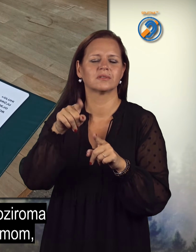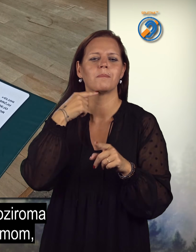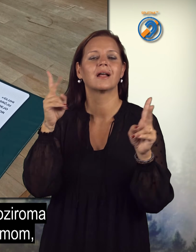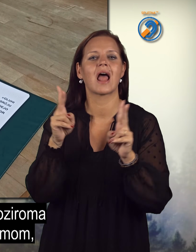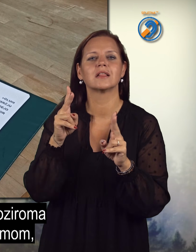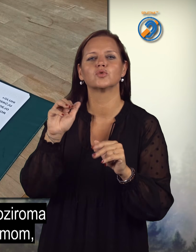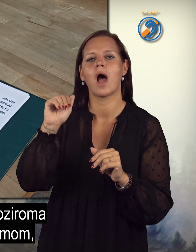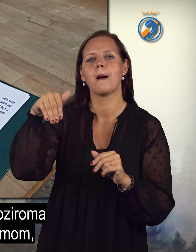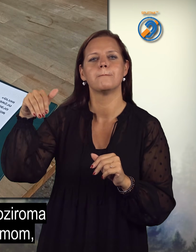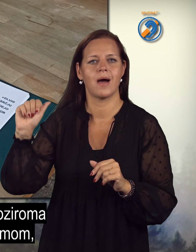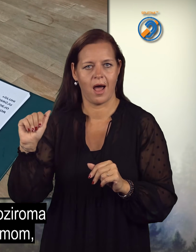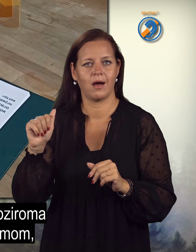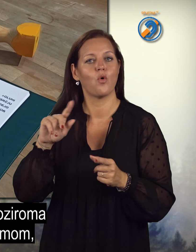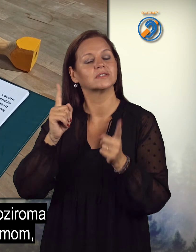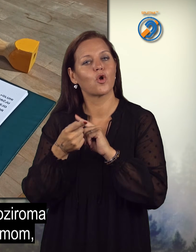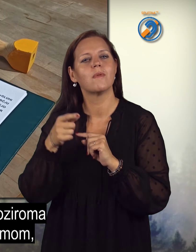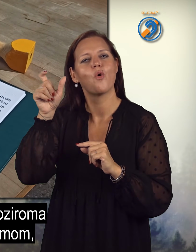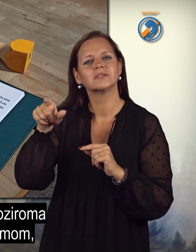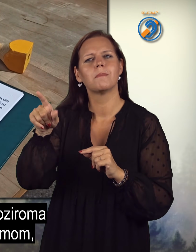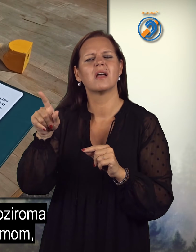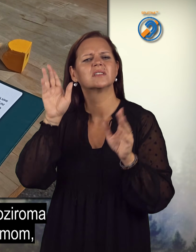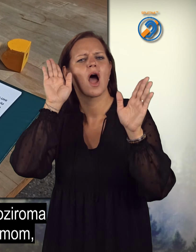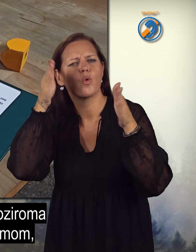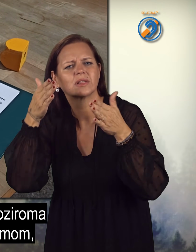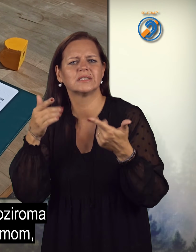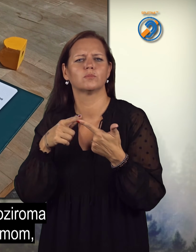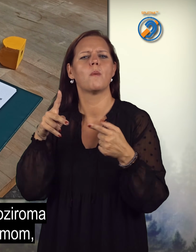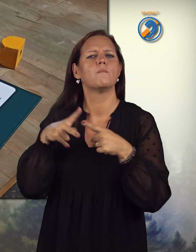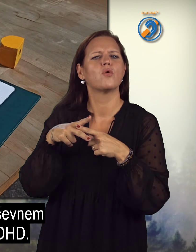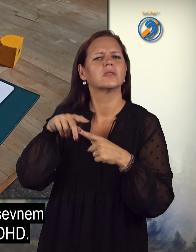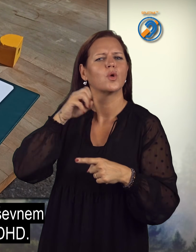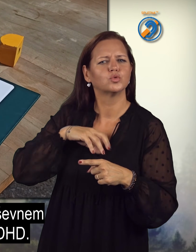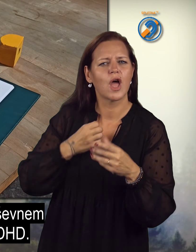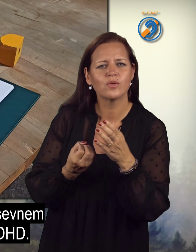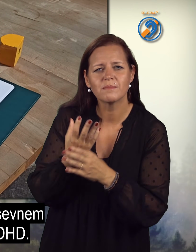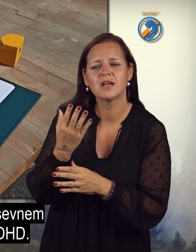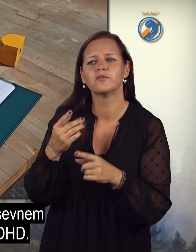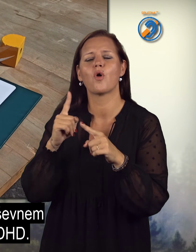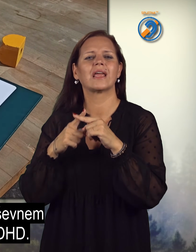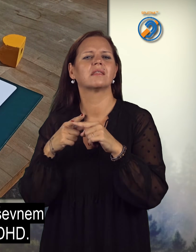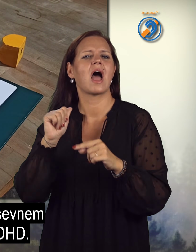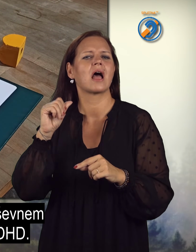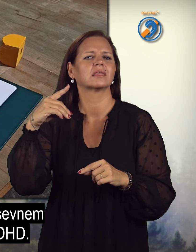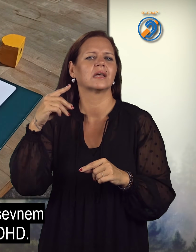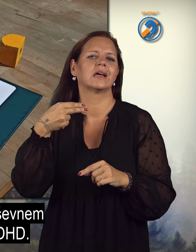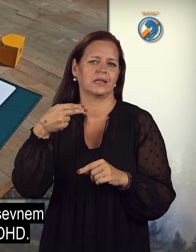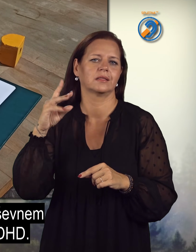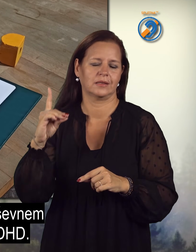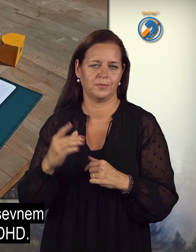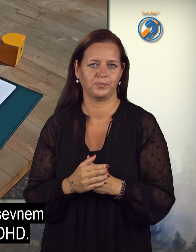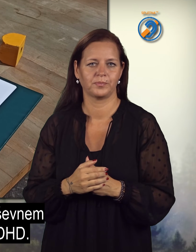nevrorazlični s kratico AMA oziroma osebe z avtizmom, motnjami v duševnem razvoju in